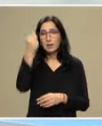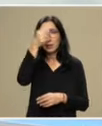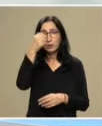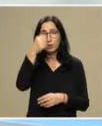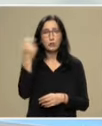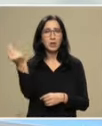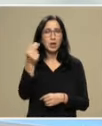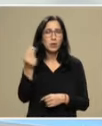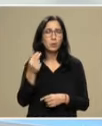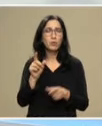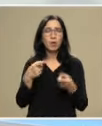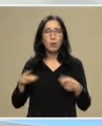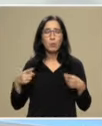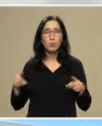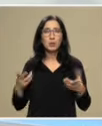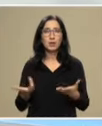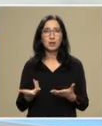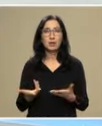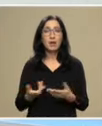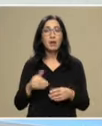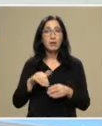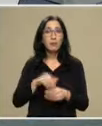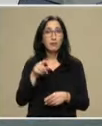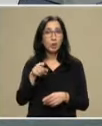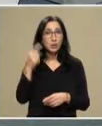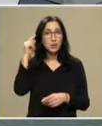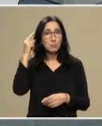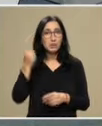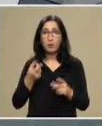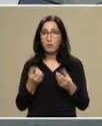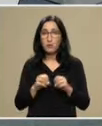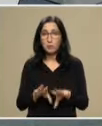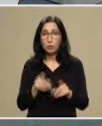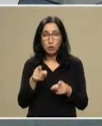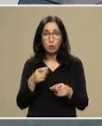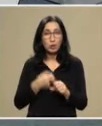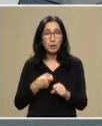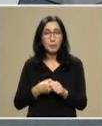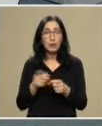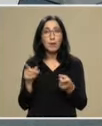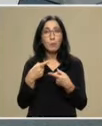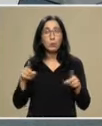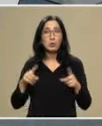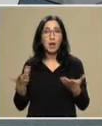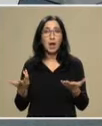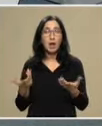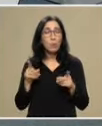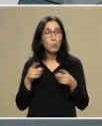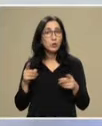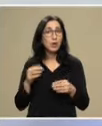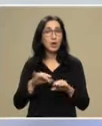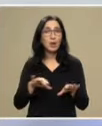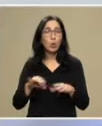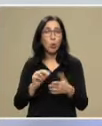изкуствата, изобразителното, музиката, изкуствения интелект. И в този смисъл, възможно ли е той да сътвори музикално произведение, да